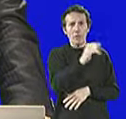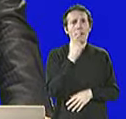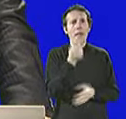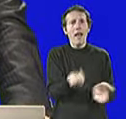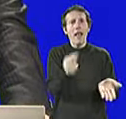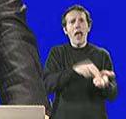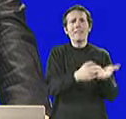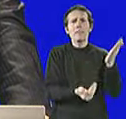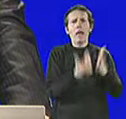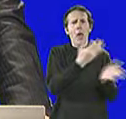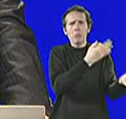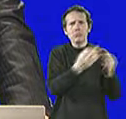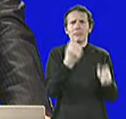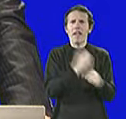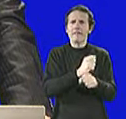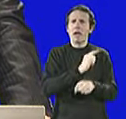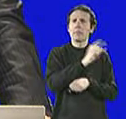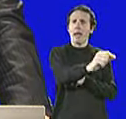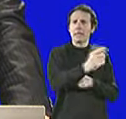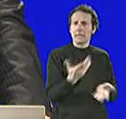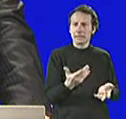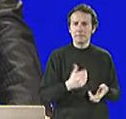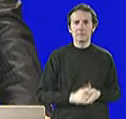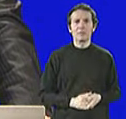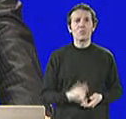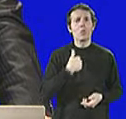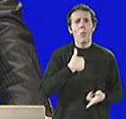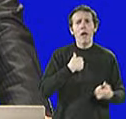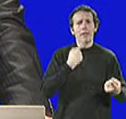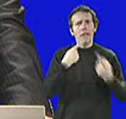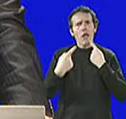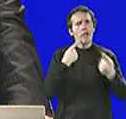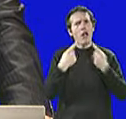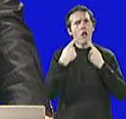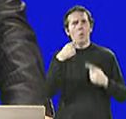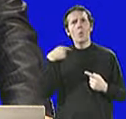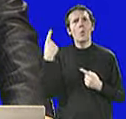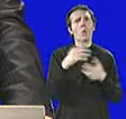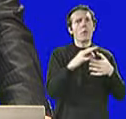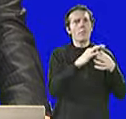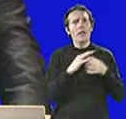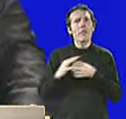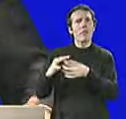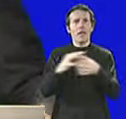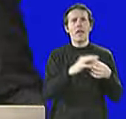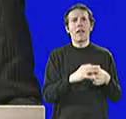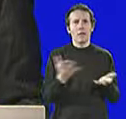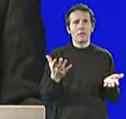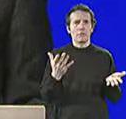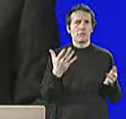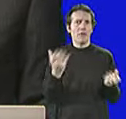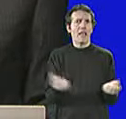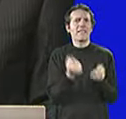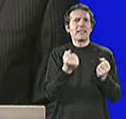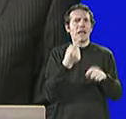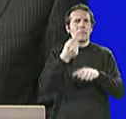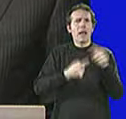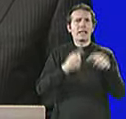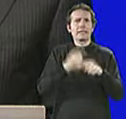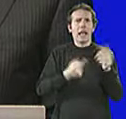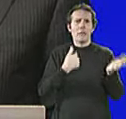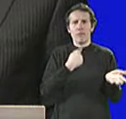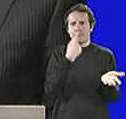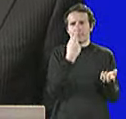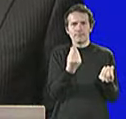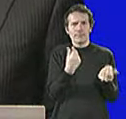aller travailler. Quand j'engage le dialogue avec les partenaires sociaux sur le développement de l'activité partielle, je